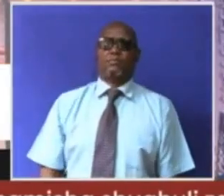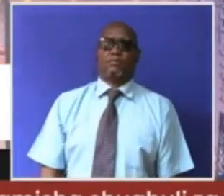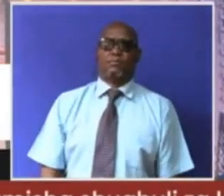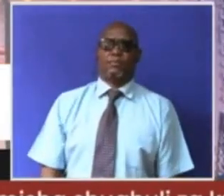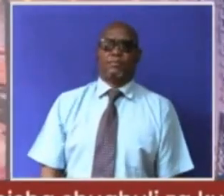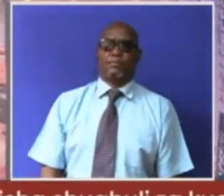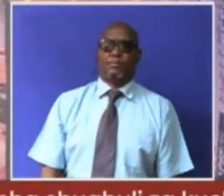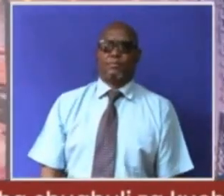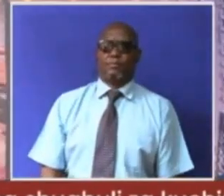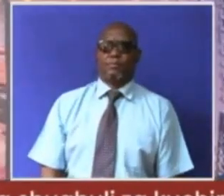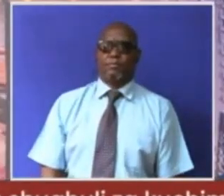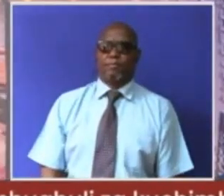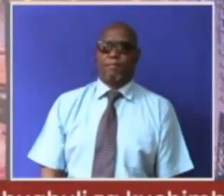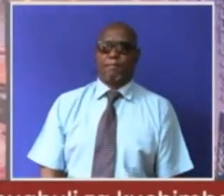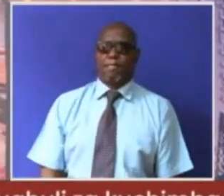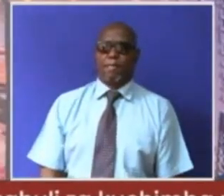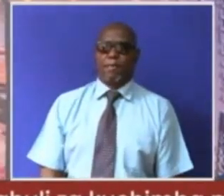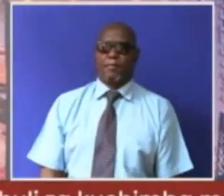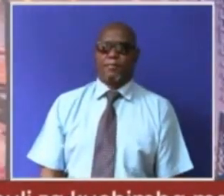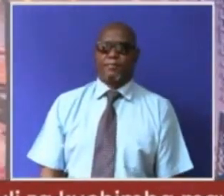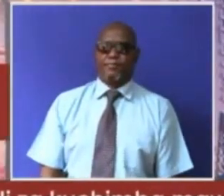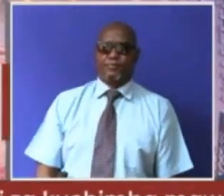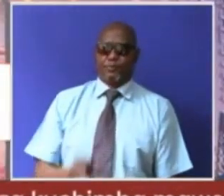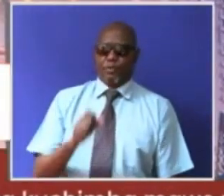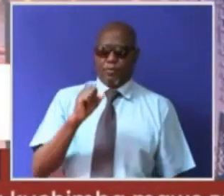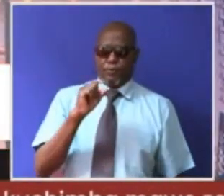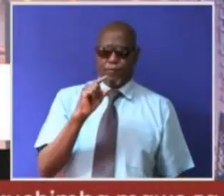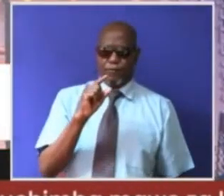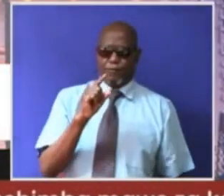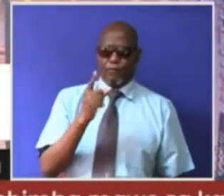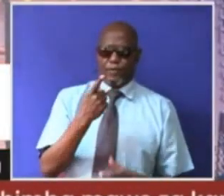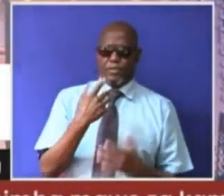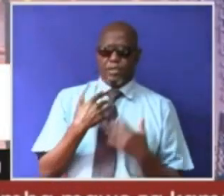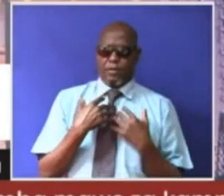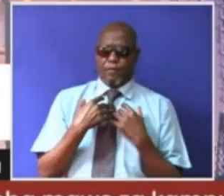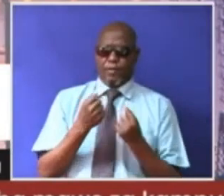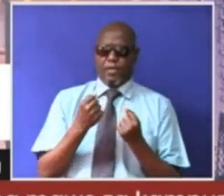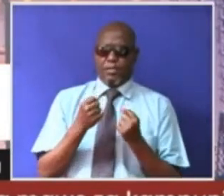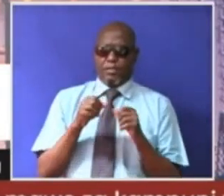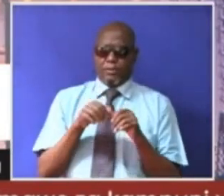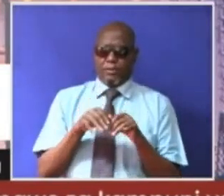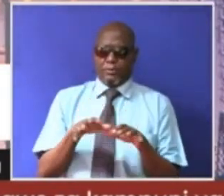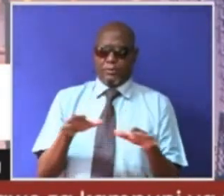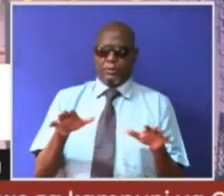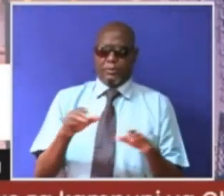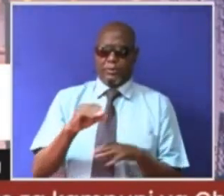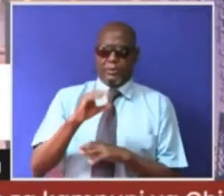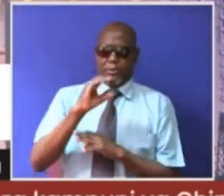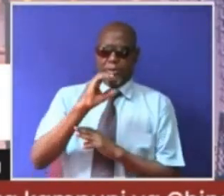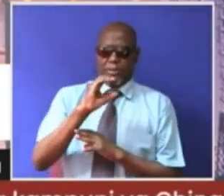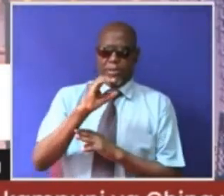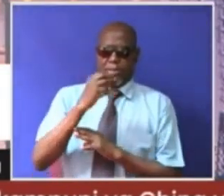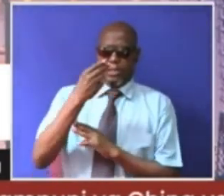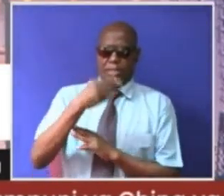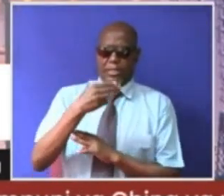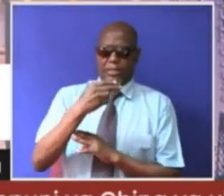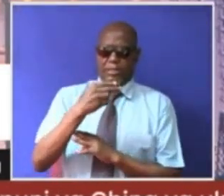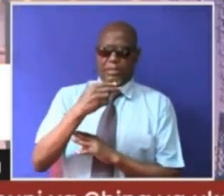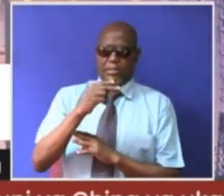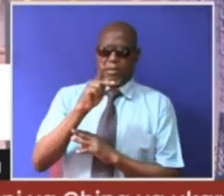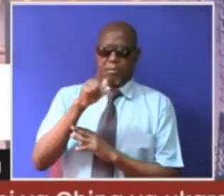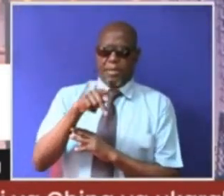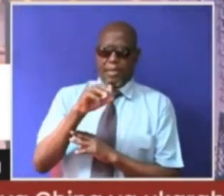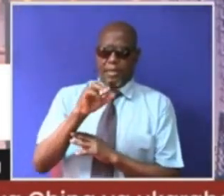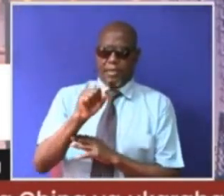Mtazamaji, kundi la kwanza la maafisa wa afya mashinani, ukipenda CHPS, ambao ni